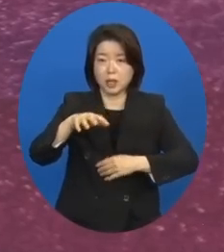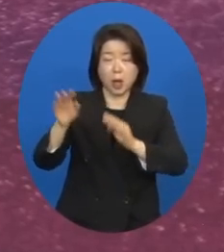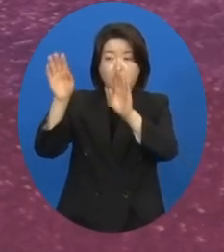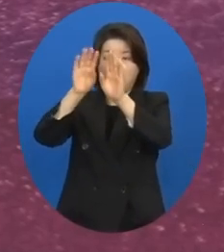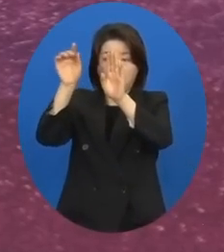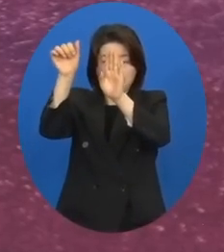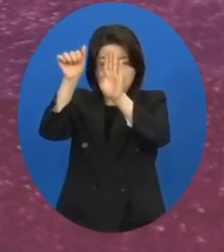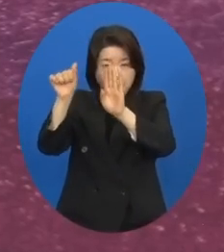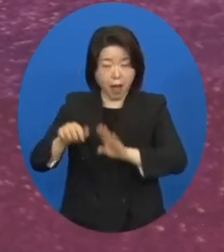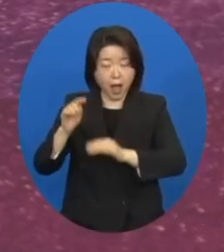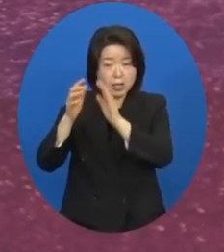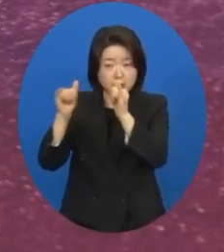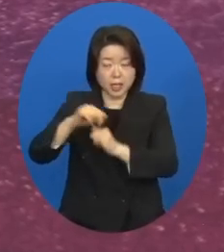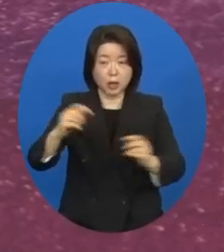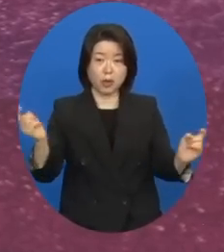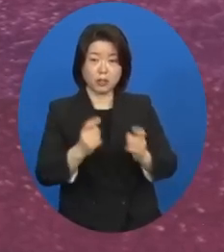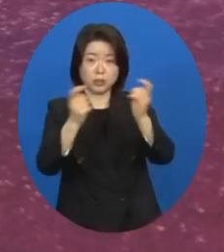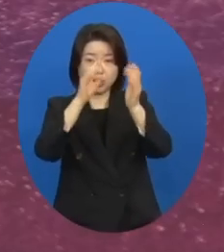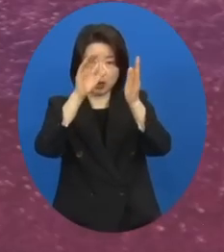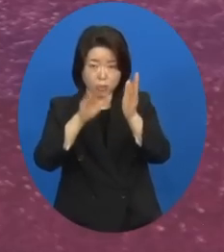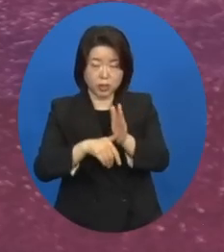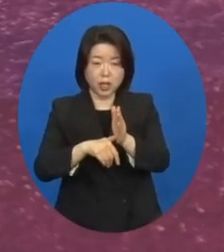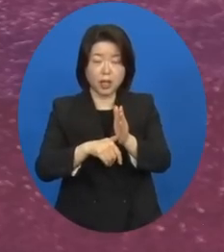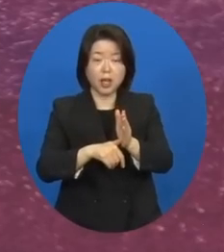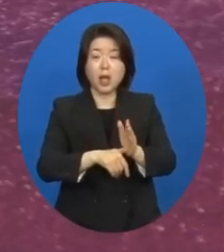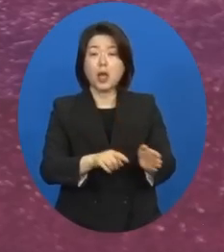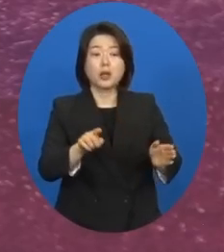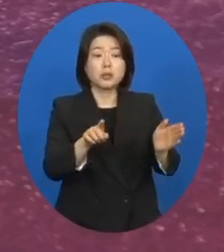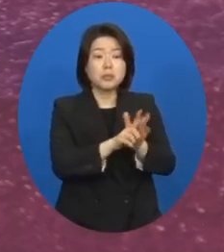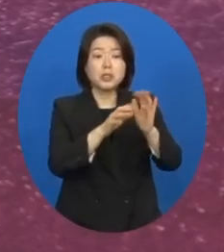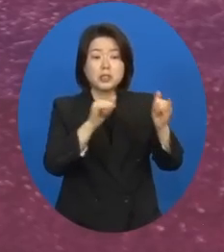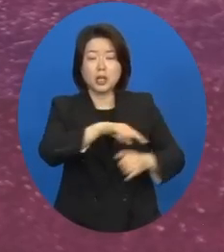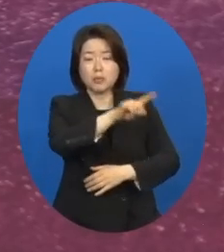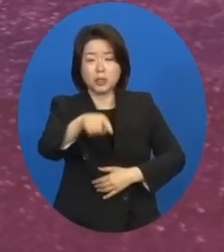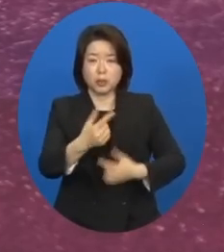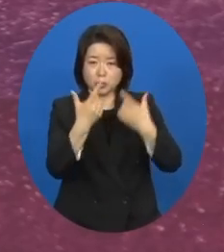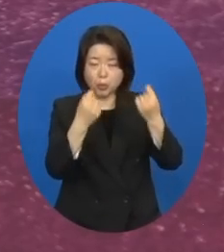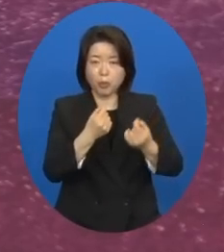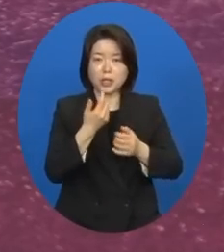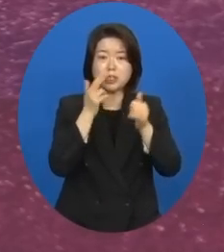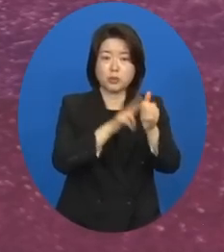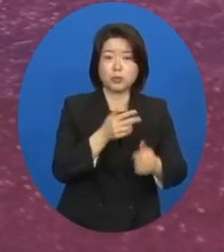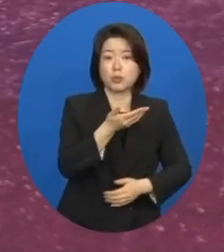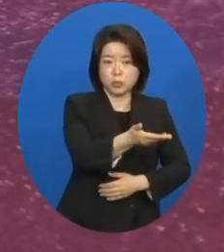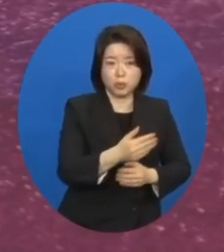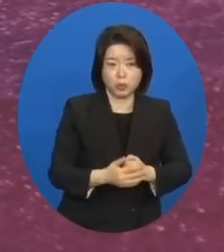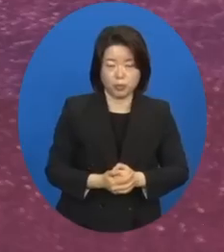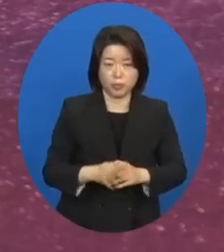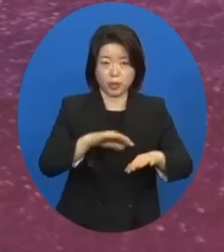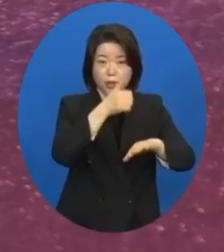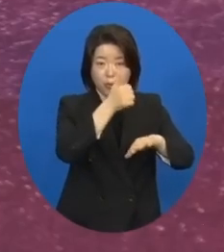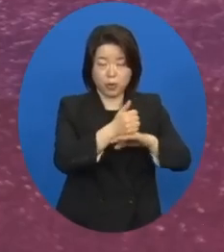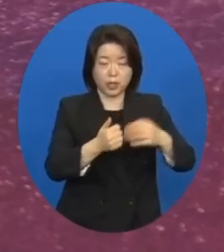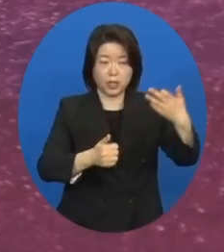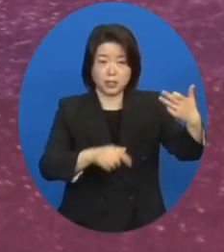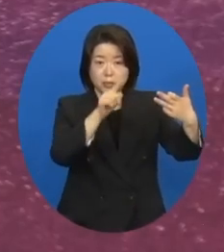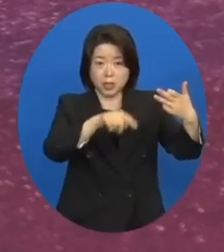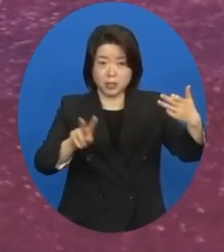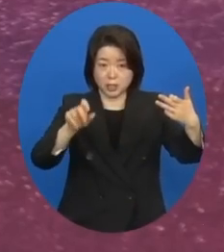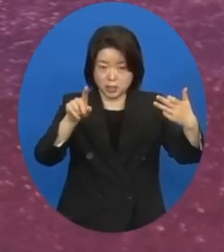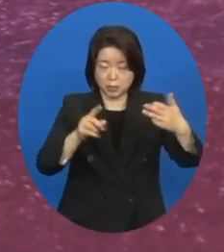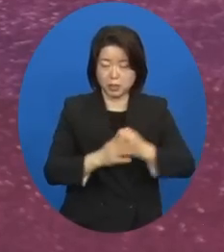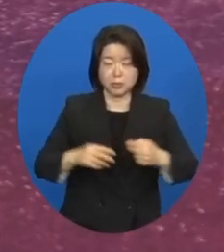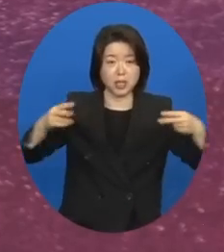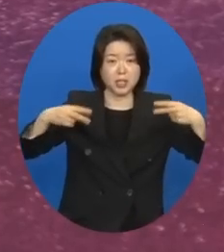구경하는 이스라엘 백성들에게도 동일하게 도전합니다. 열왕기상 18장 21절. 엘리야가 모든 백성에게 가까이